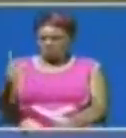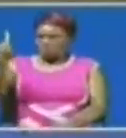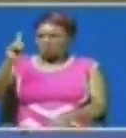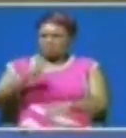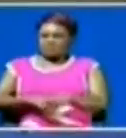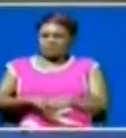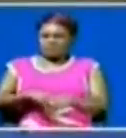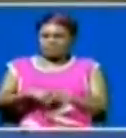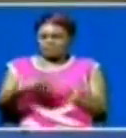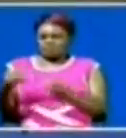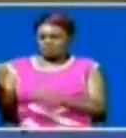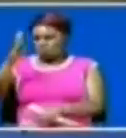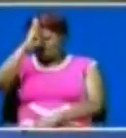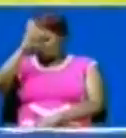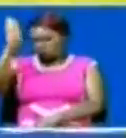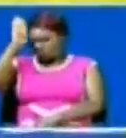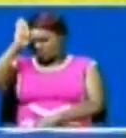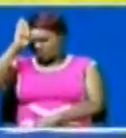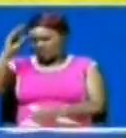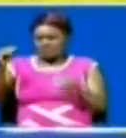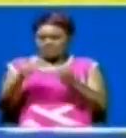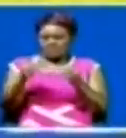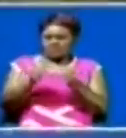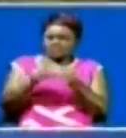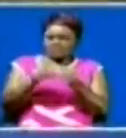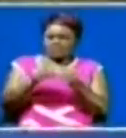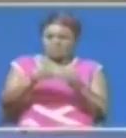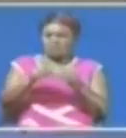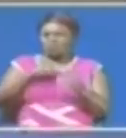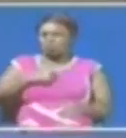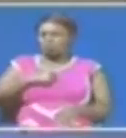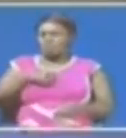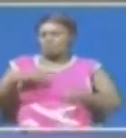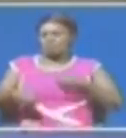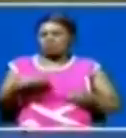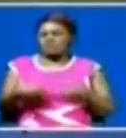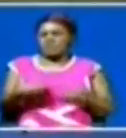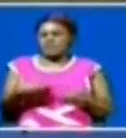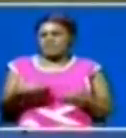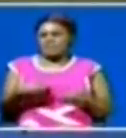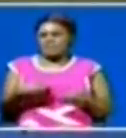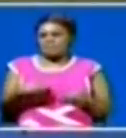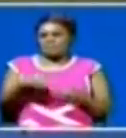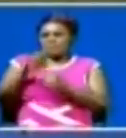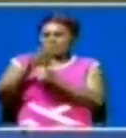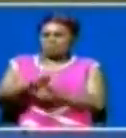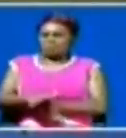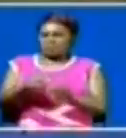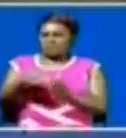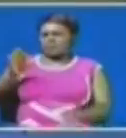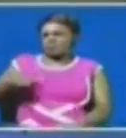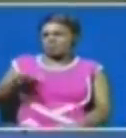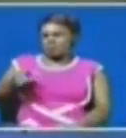mmoja ulienda Busia katika mkutano na ukasema kwamba wanawake wanadhulumiwa. Je, hizi dhulma dhidi ya